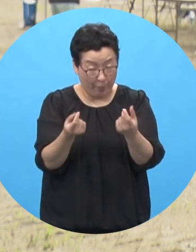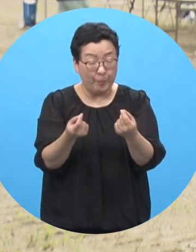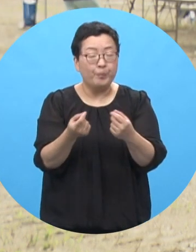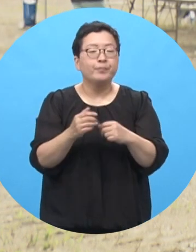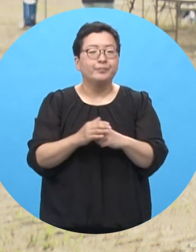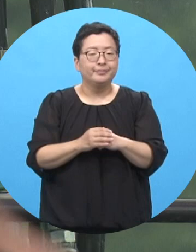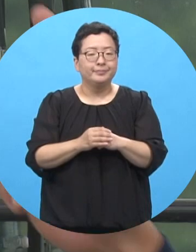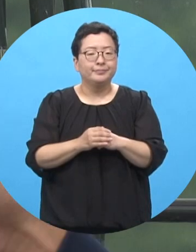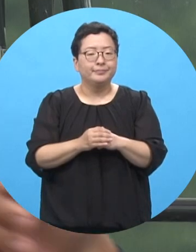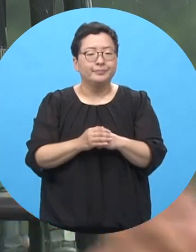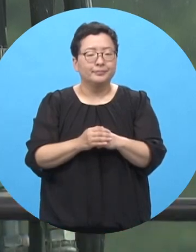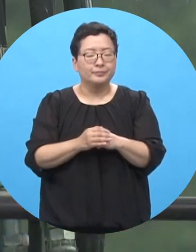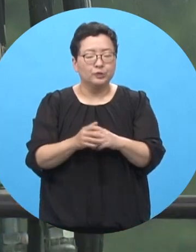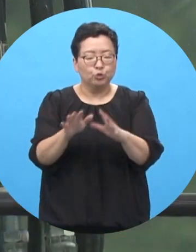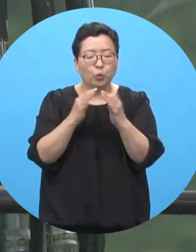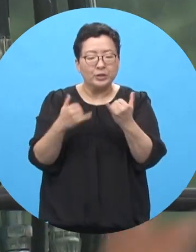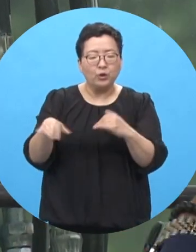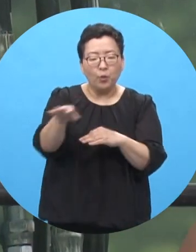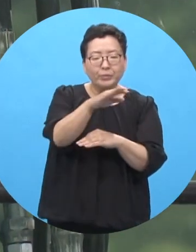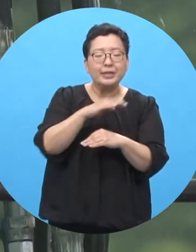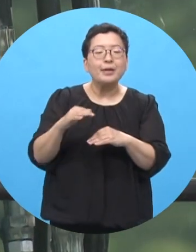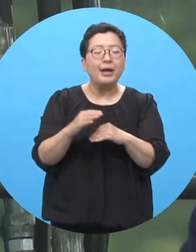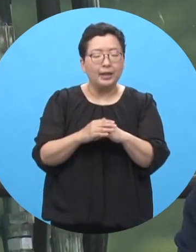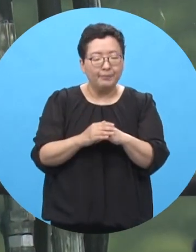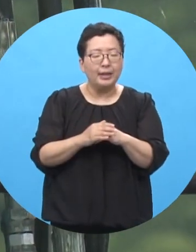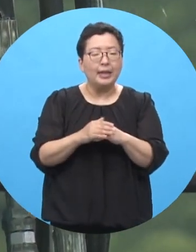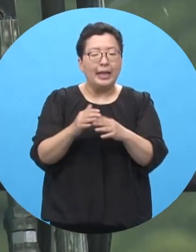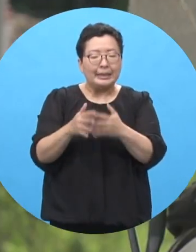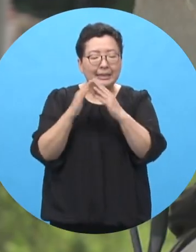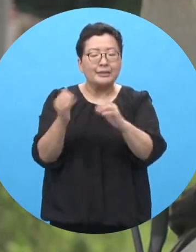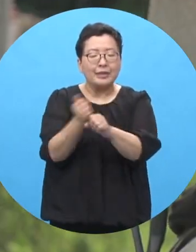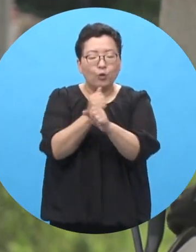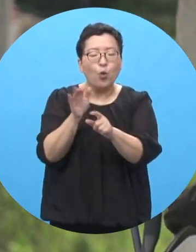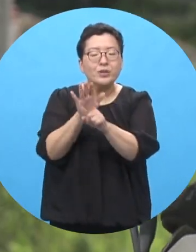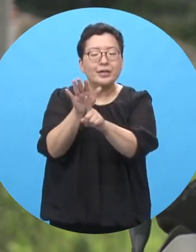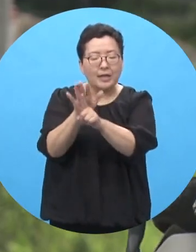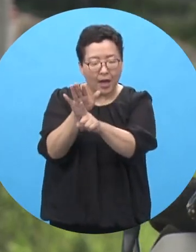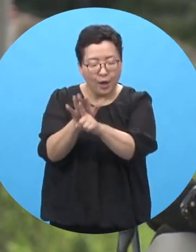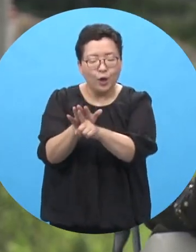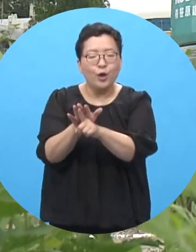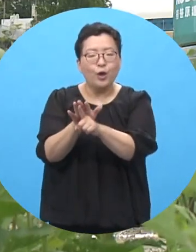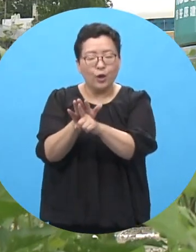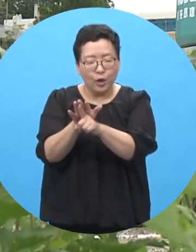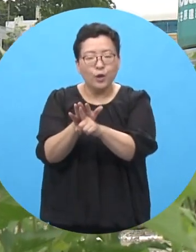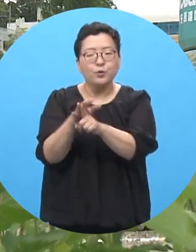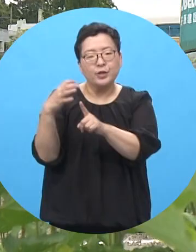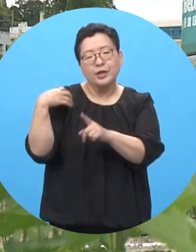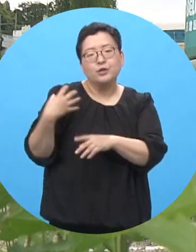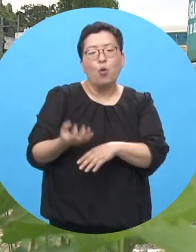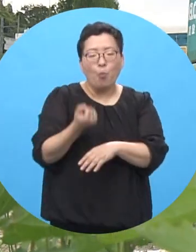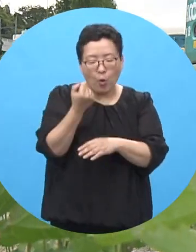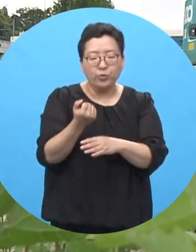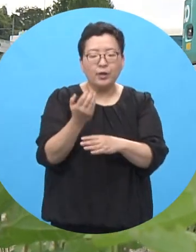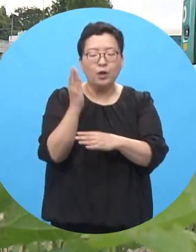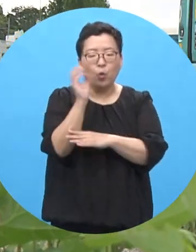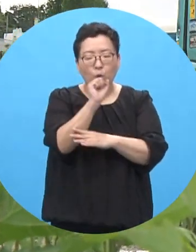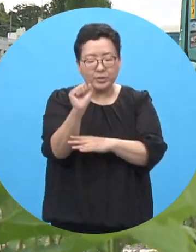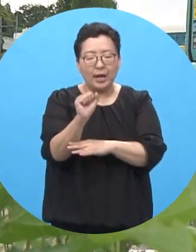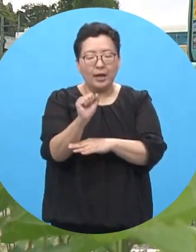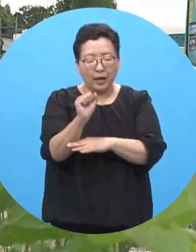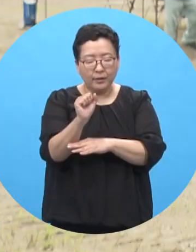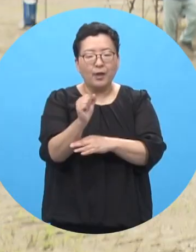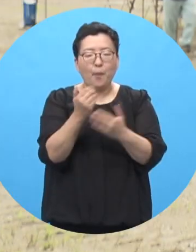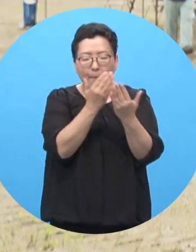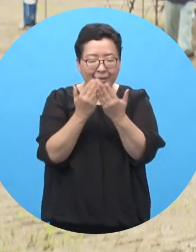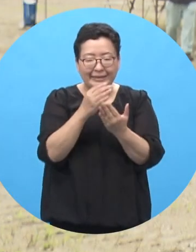たしています。受講者の皆様が建設産業を支える担い手として、この講座で学んだ知識と技能を生か